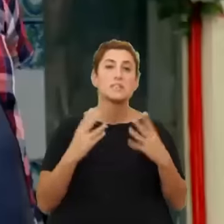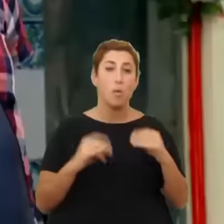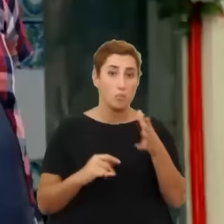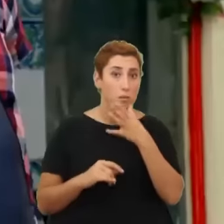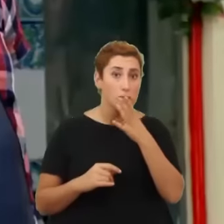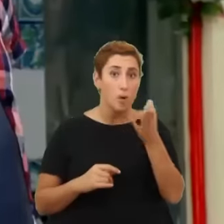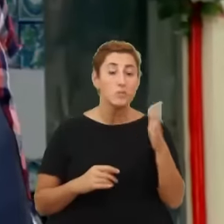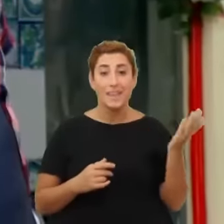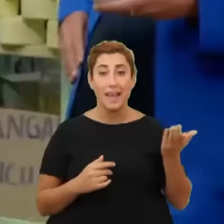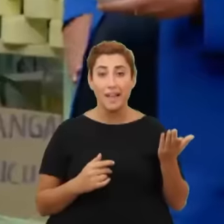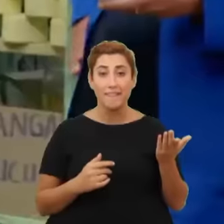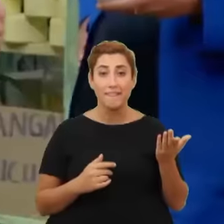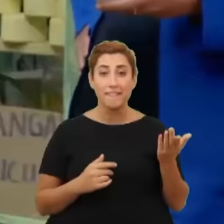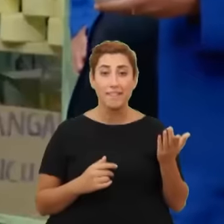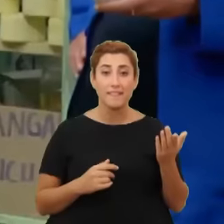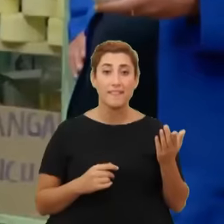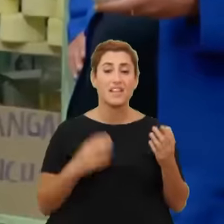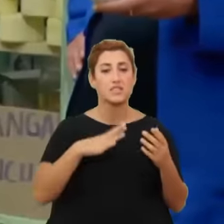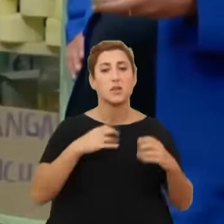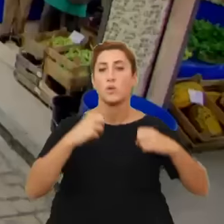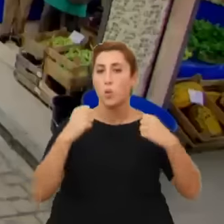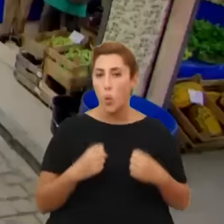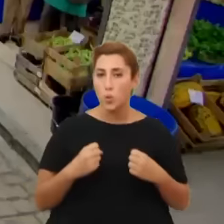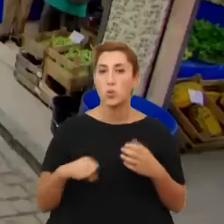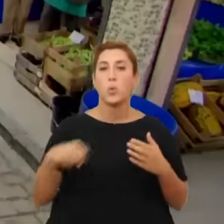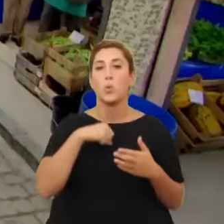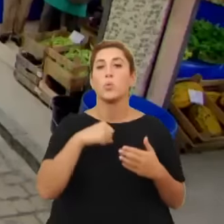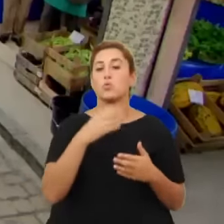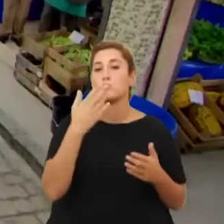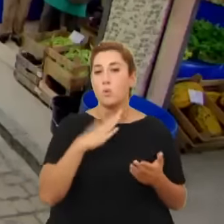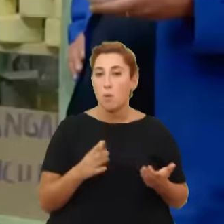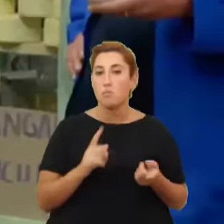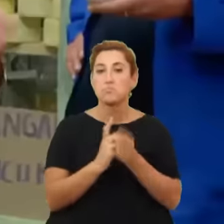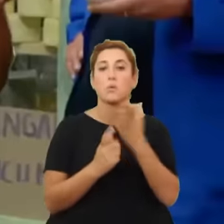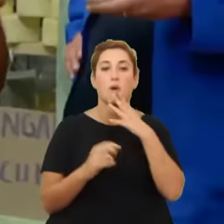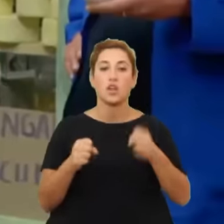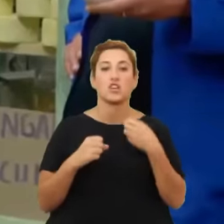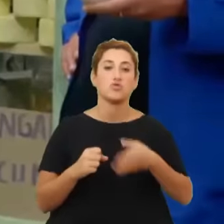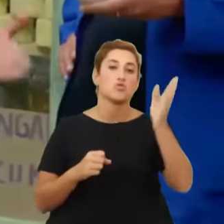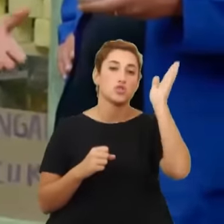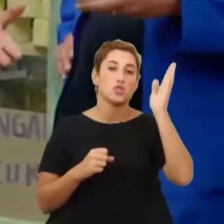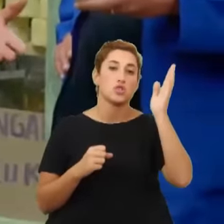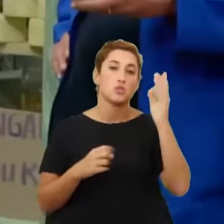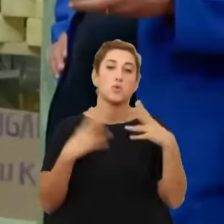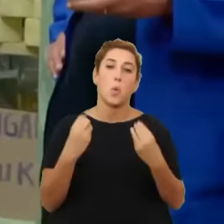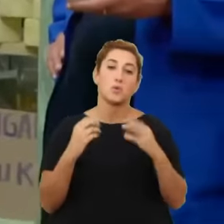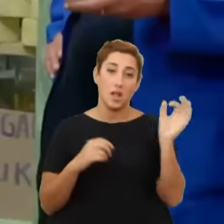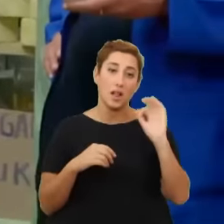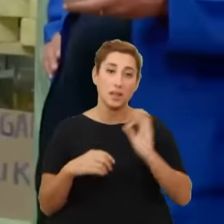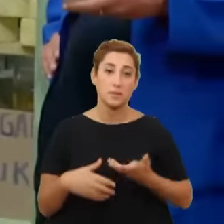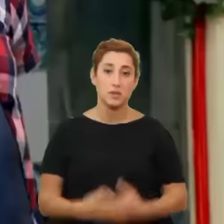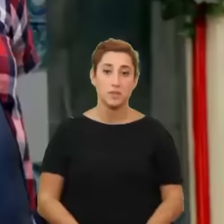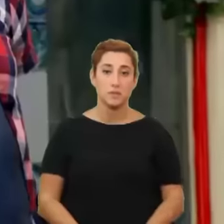biliyorsunuz. Yani git istediğin yere otur. Ne ütü derdi var, ne bir şey var. Giy, çık. E kadar güzel, öyle değil